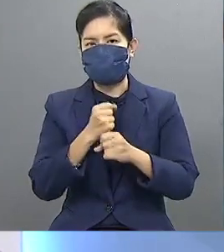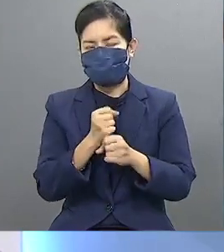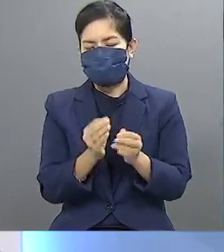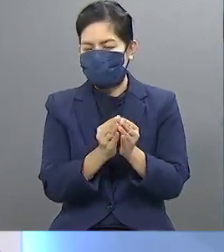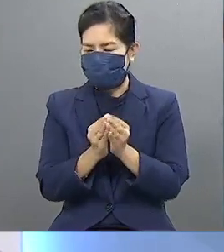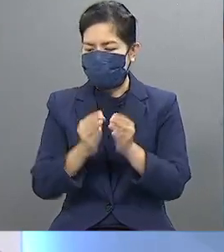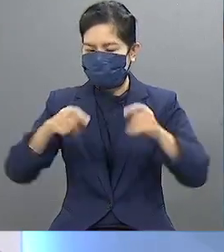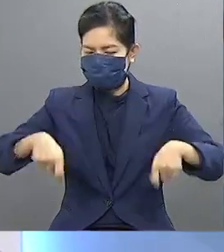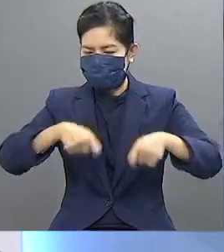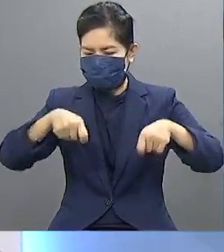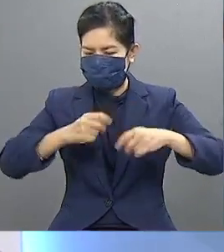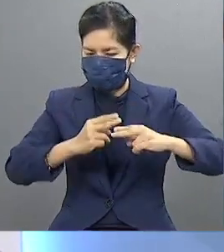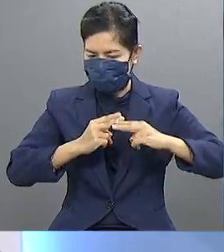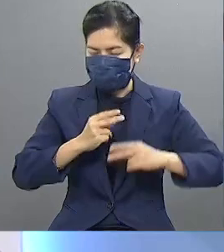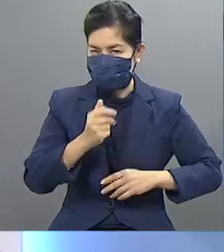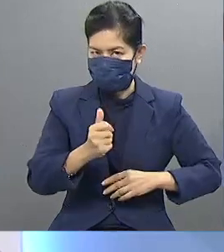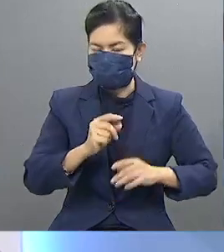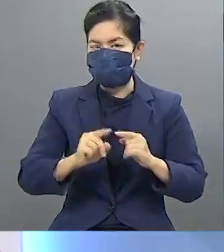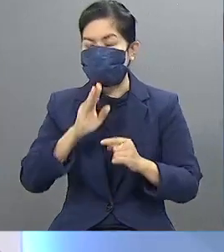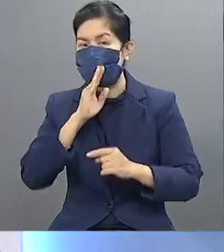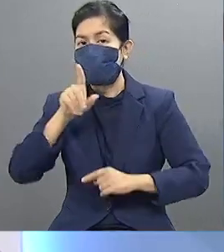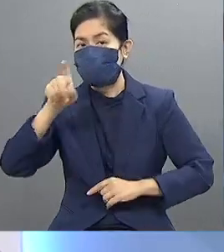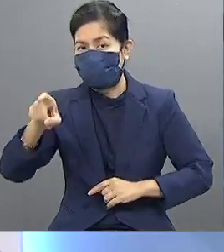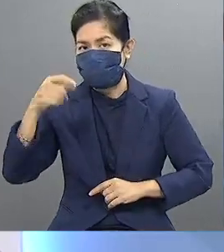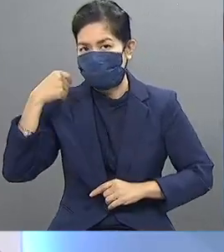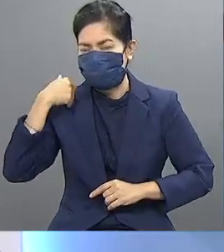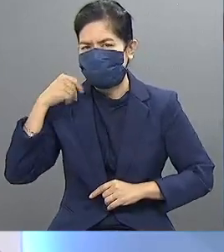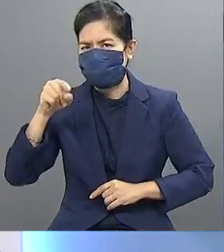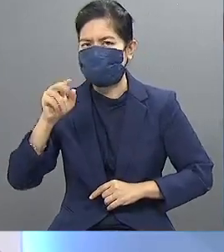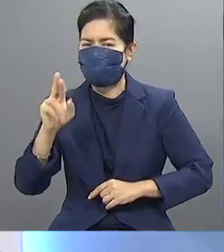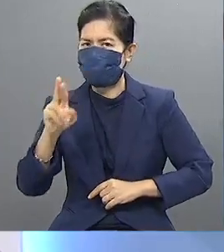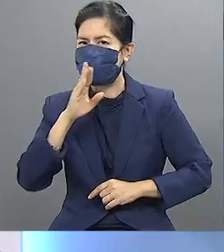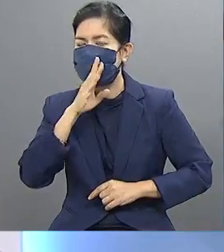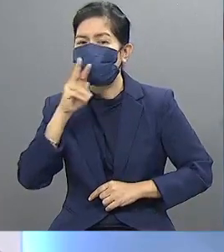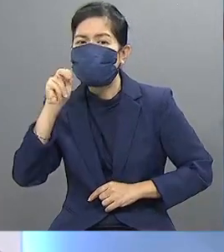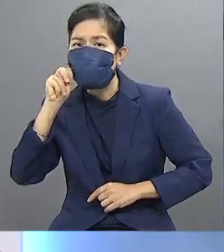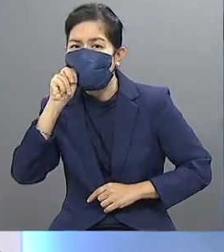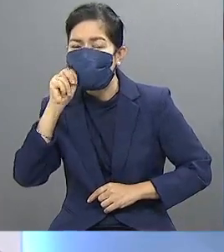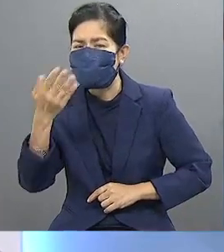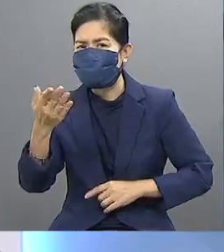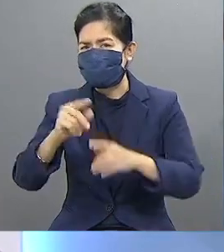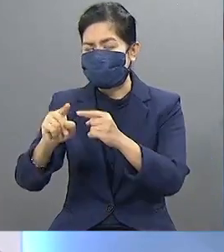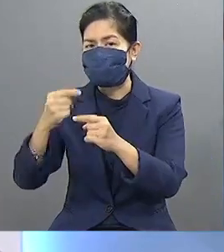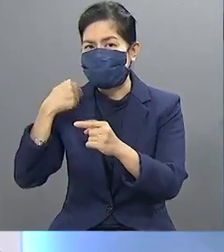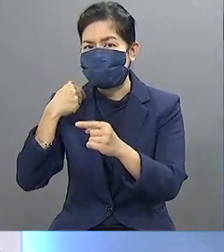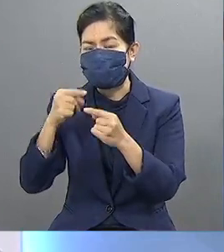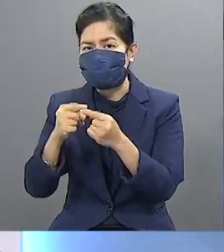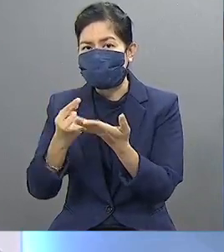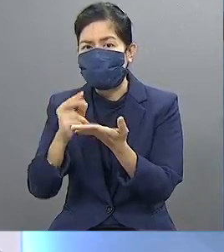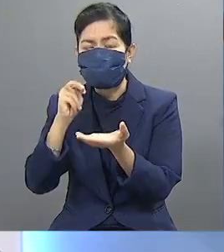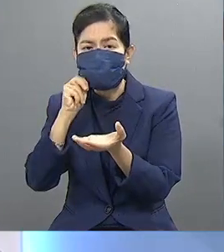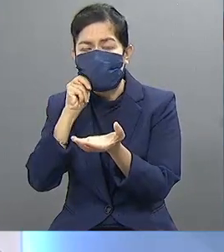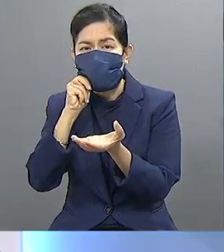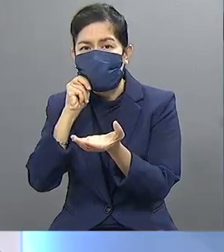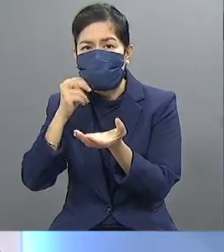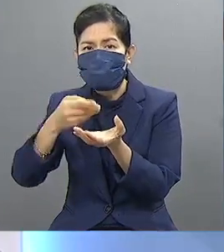delivery ก็ต้องหลีกเลี่ยงอาหารประเภทที่เป็นน้ำเพราะว่าอาหารพวกแกงพวกน้ำ น้ำเช่นน้ำแกง น้ ำก๋วยเตี๋ยว